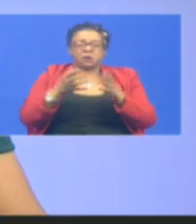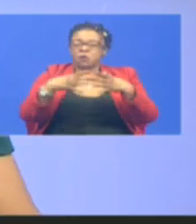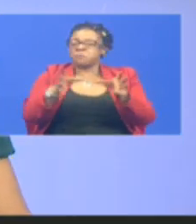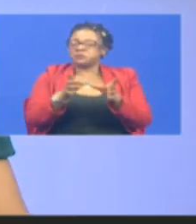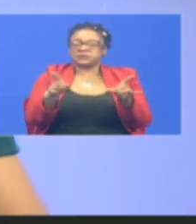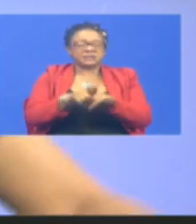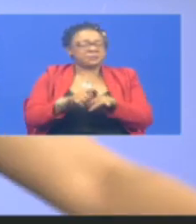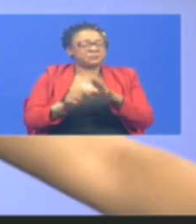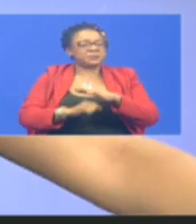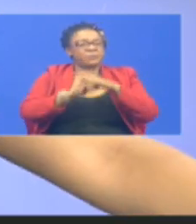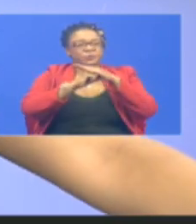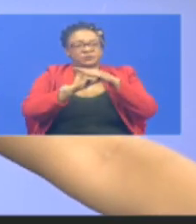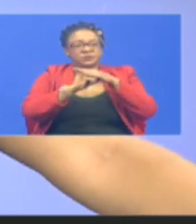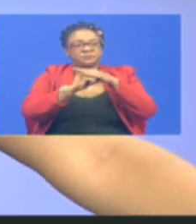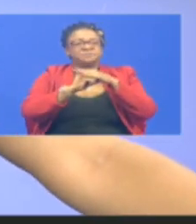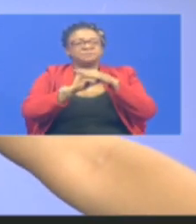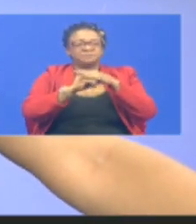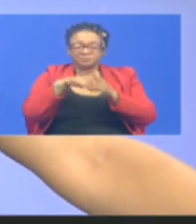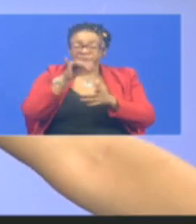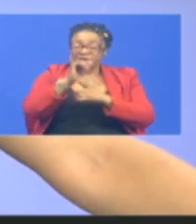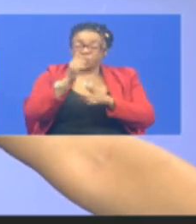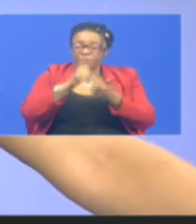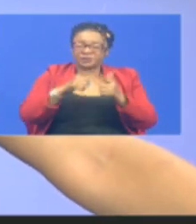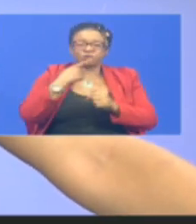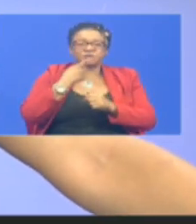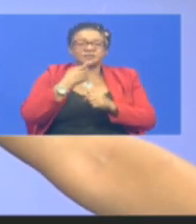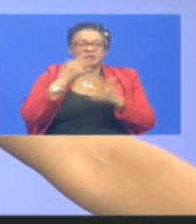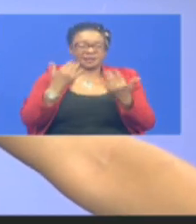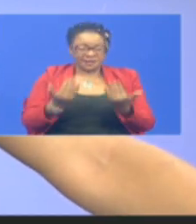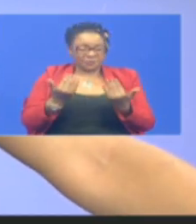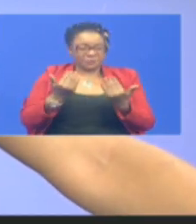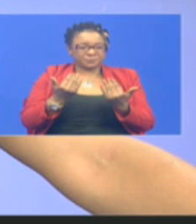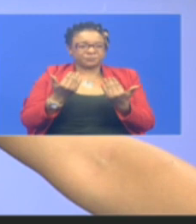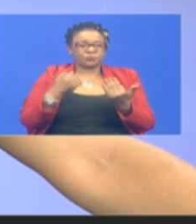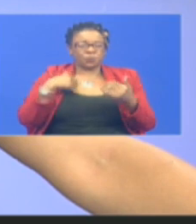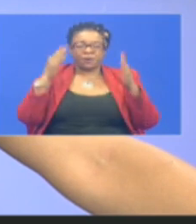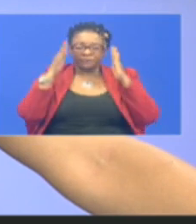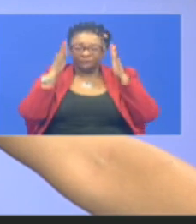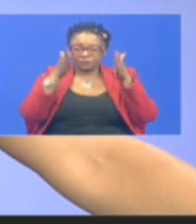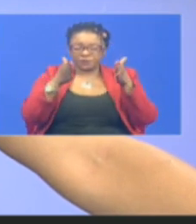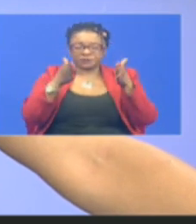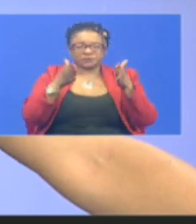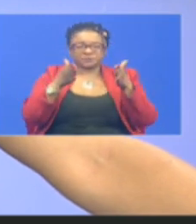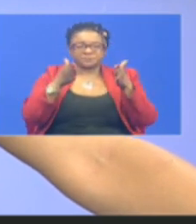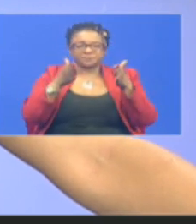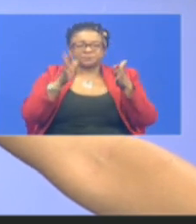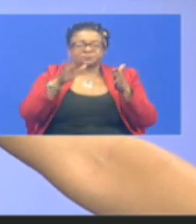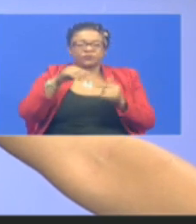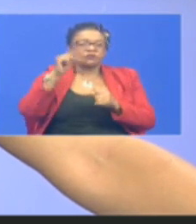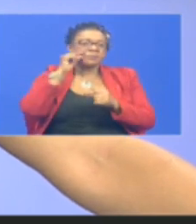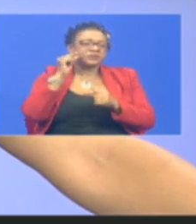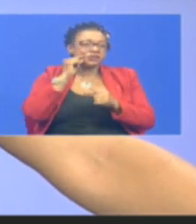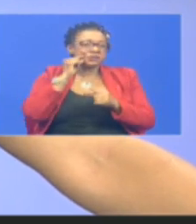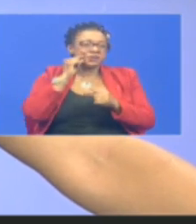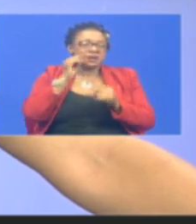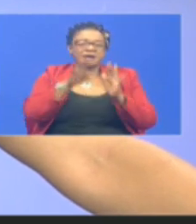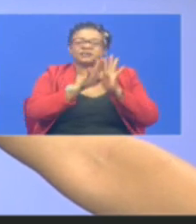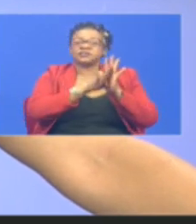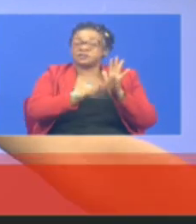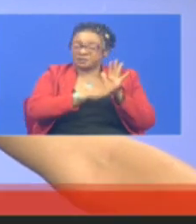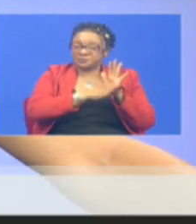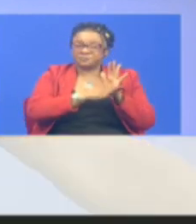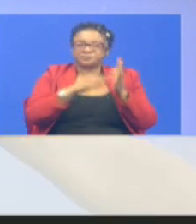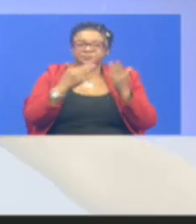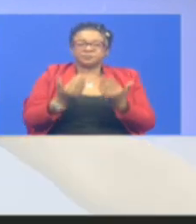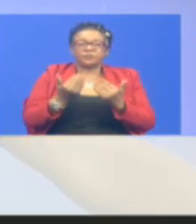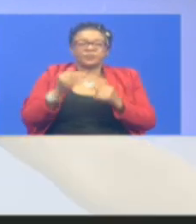All right, well, that is what you had to say, and at this point we move focus now away from the gender agenda and to the